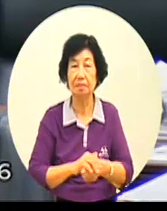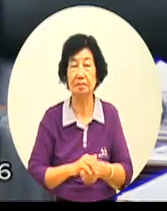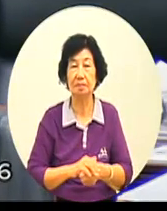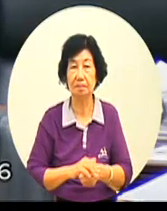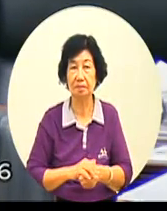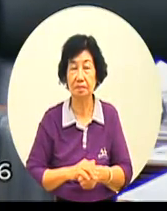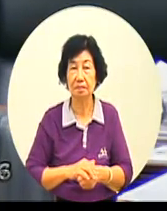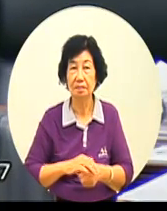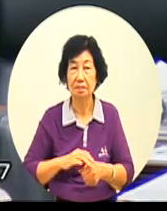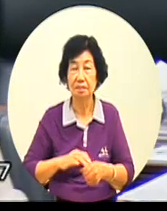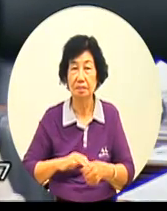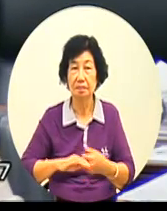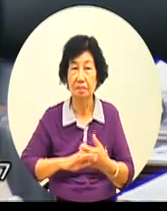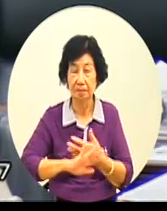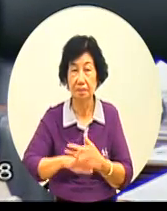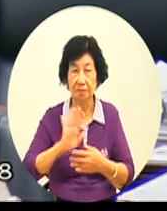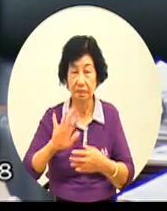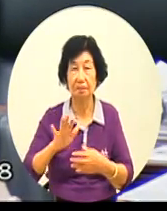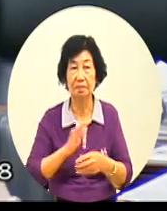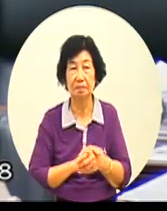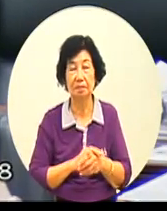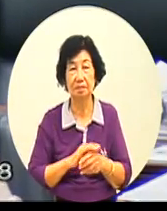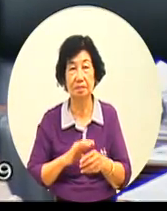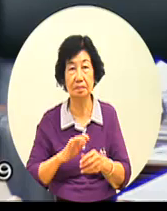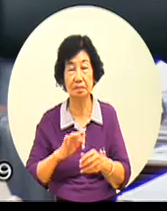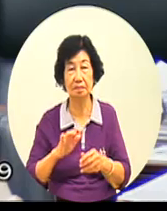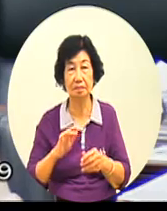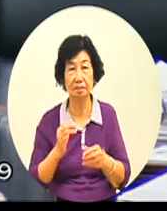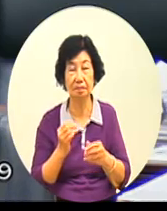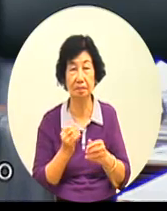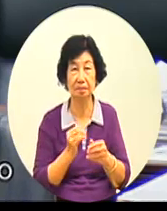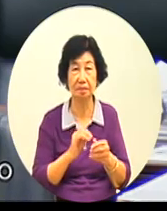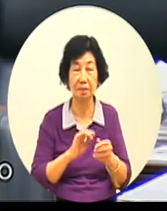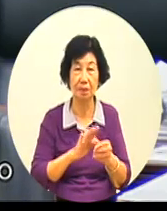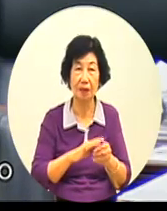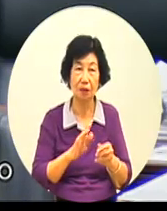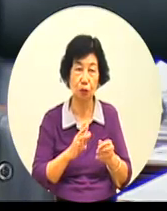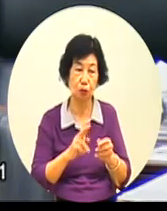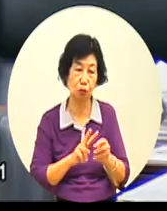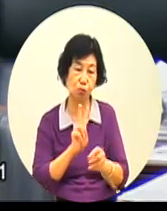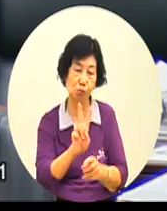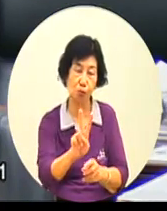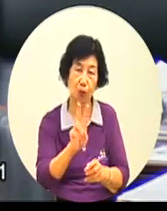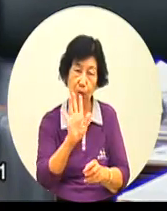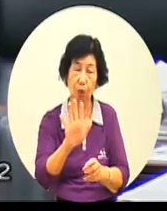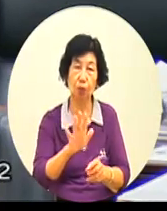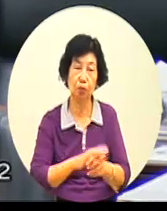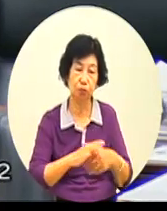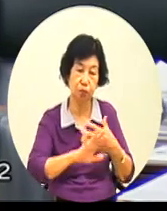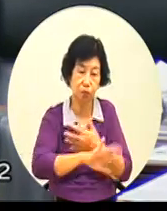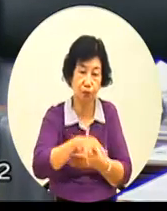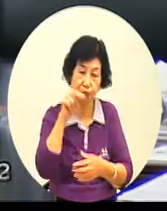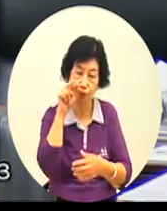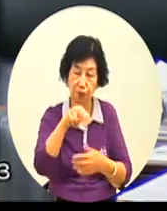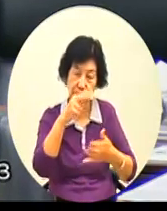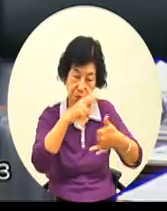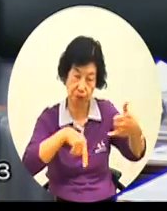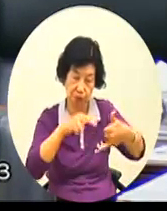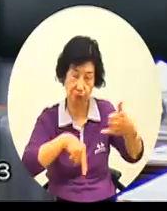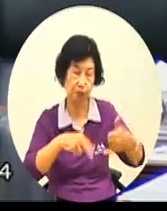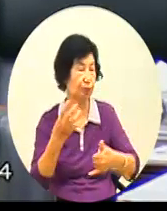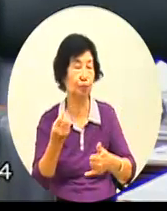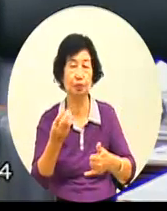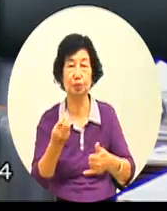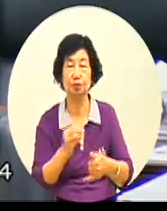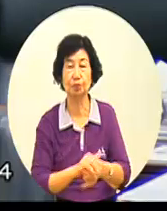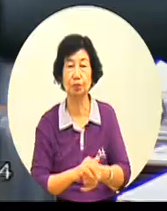或是没有婚姻可是他是有伴侣的，但是他在外面看起来像是没有 伴侣或没有婚姻的